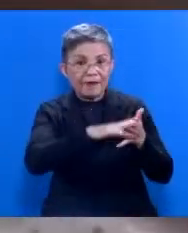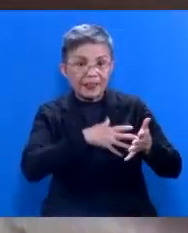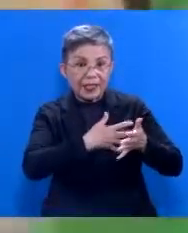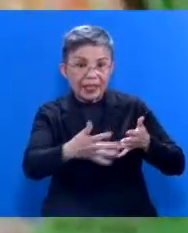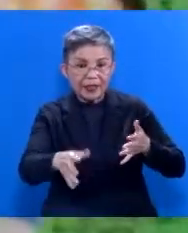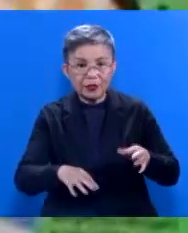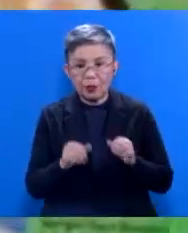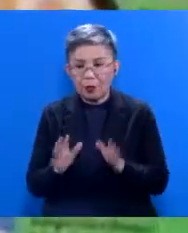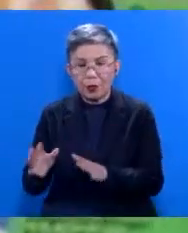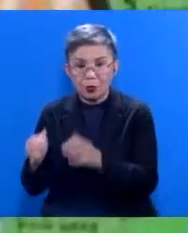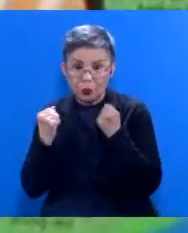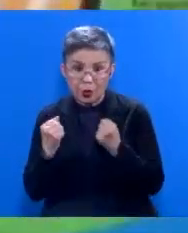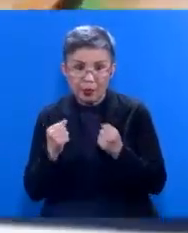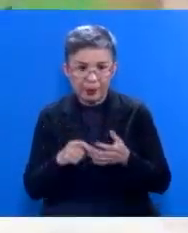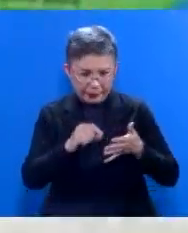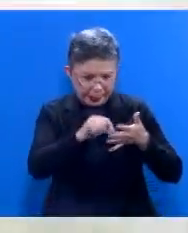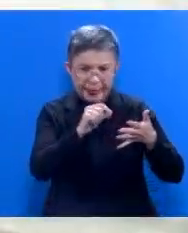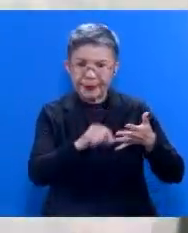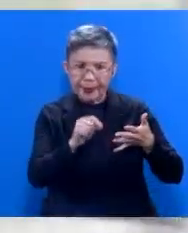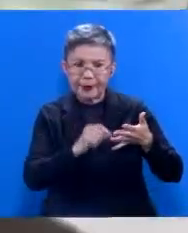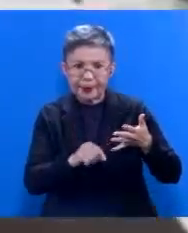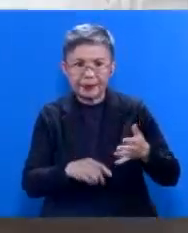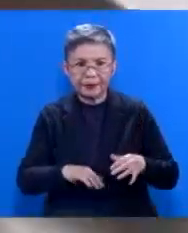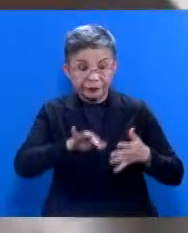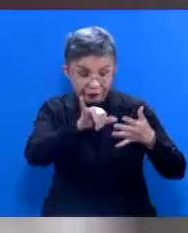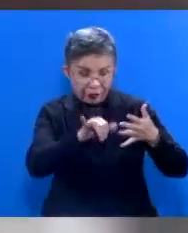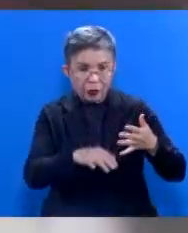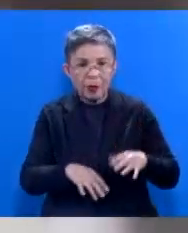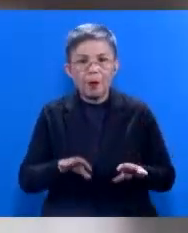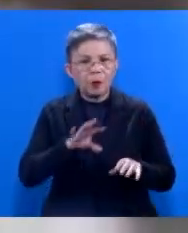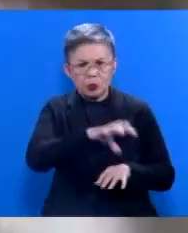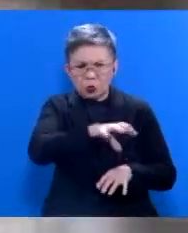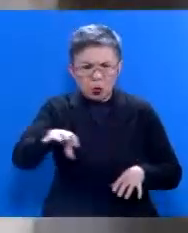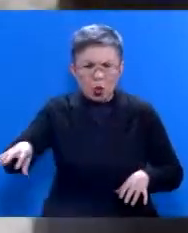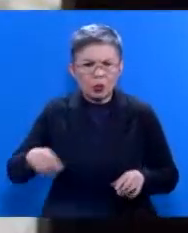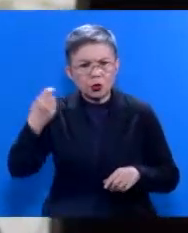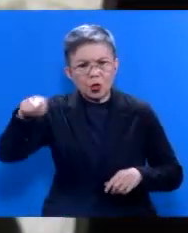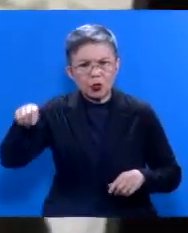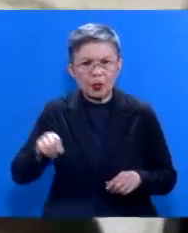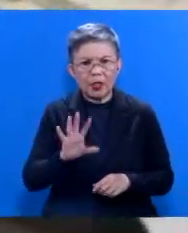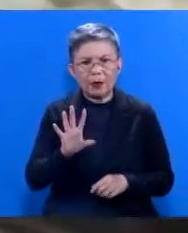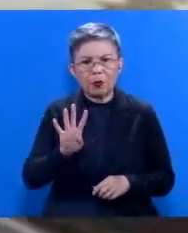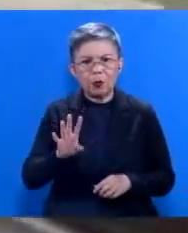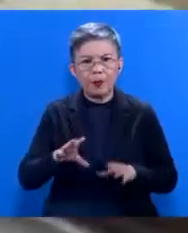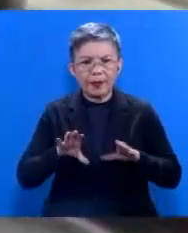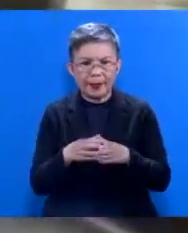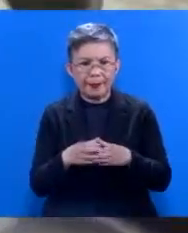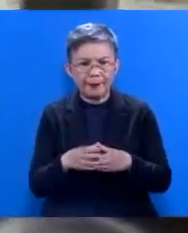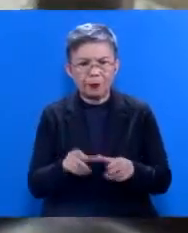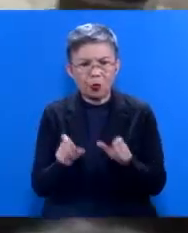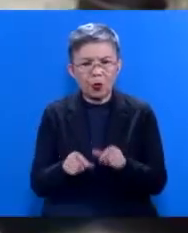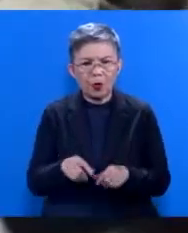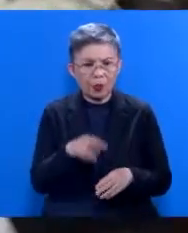penunjang protokol kesehatan. Verifikasi dilakukan pada ratusan sekolah di Ciamis oleh 54 tim verifikator.